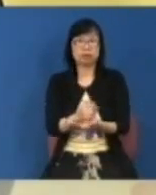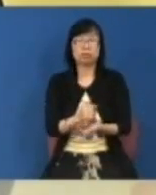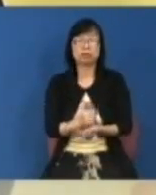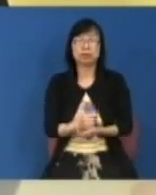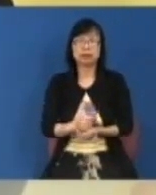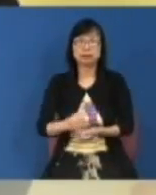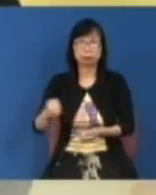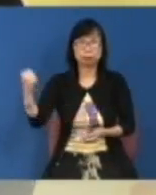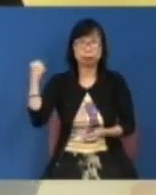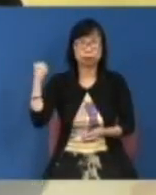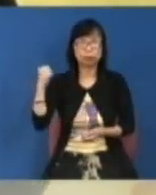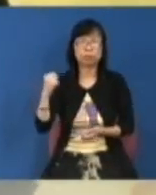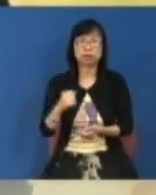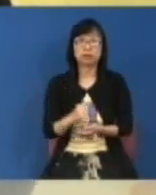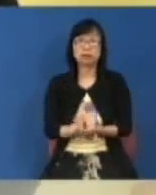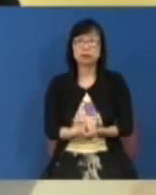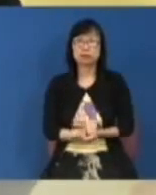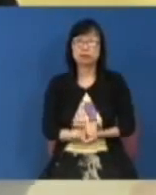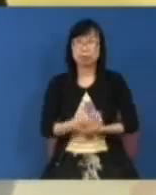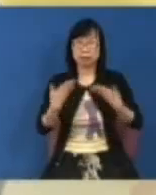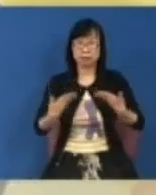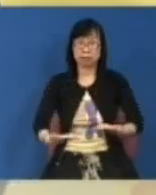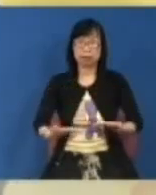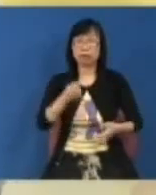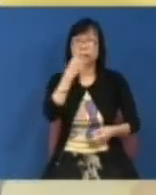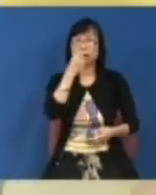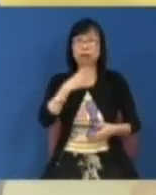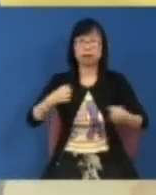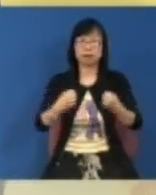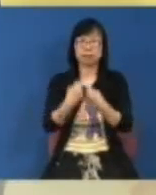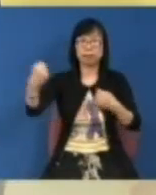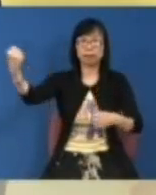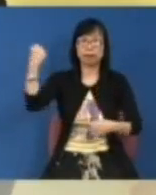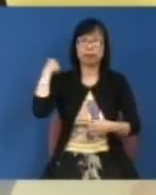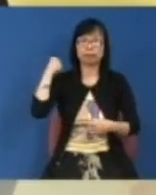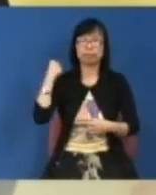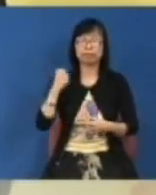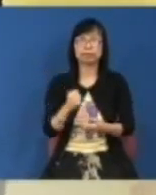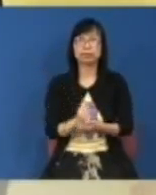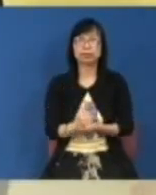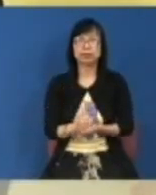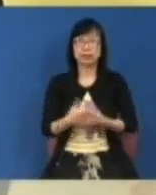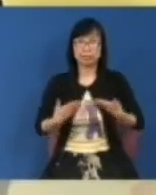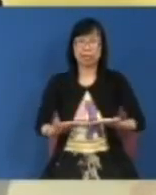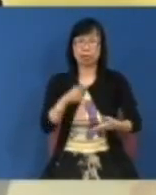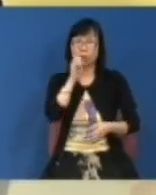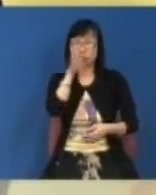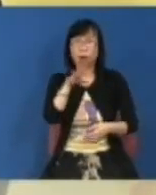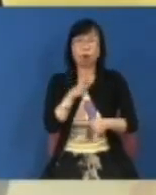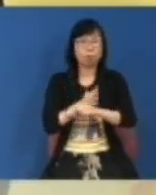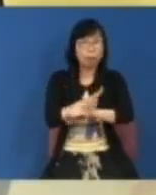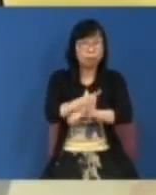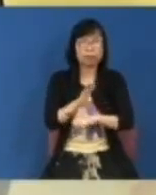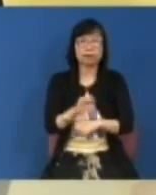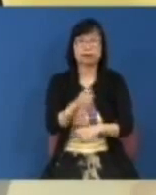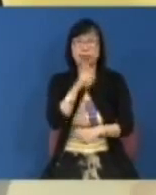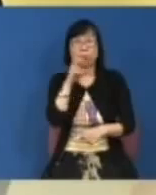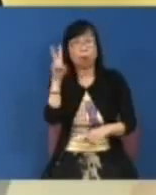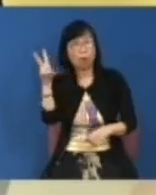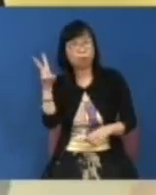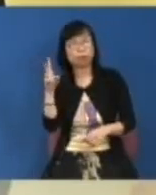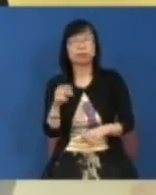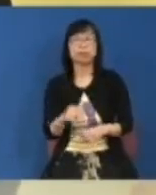如果你話現在香港的所謂暴力就是分，而家講話社會上講的暴力就是兩種啦，一種